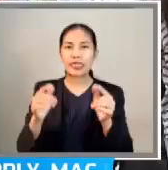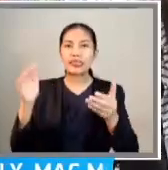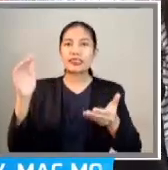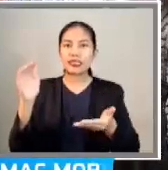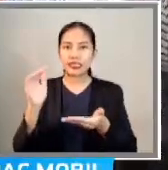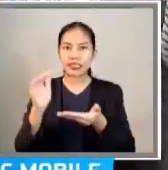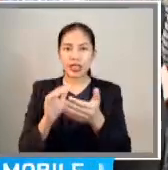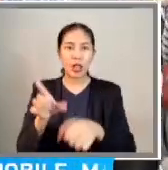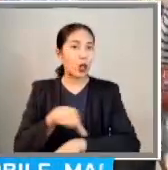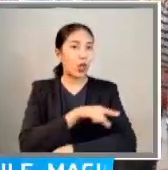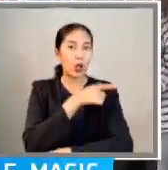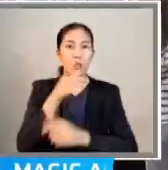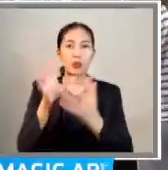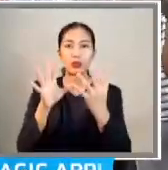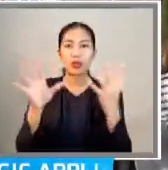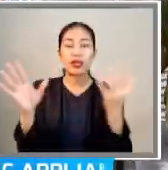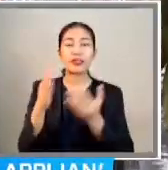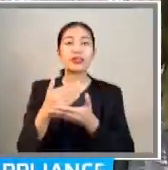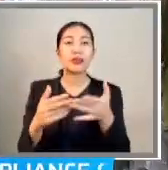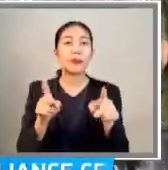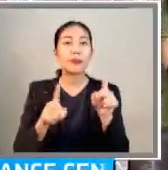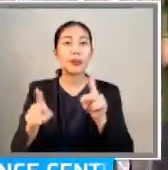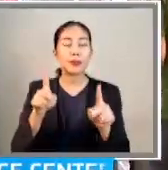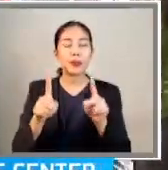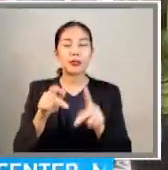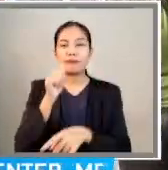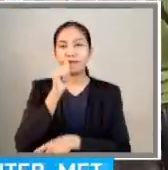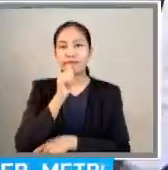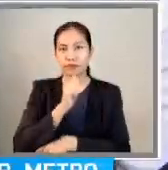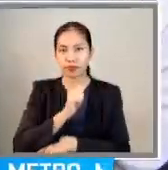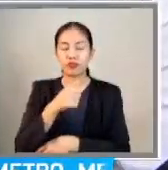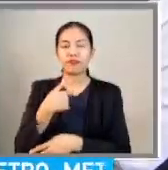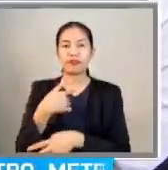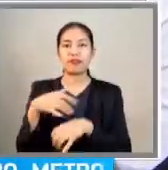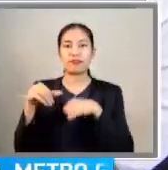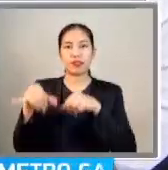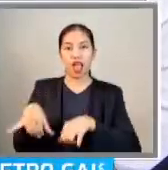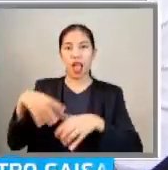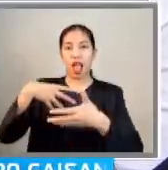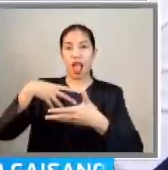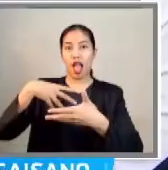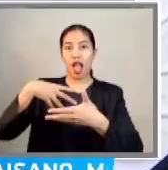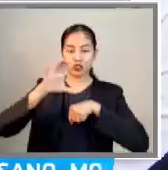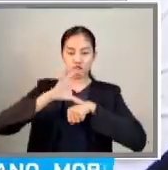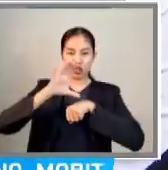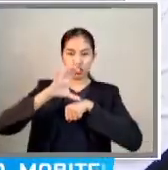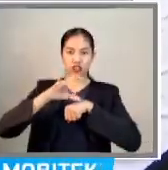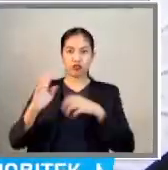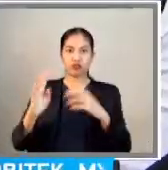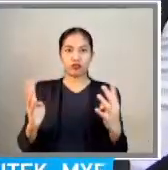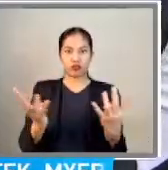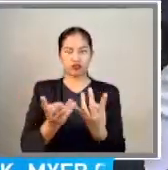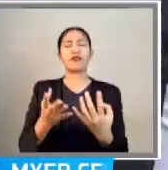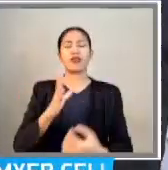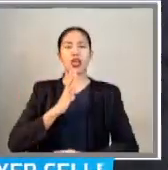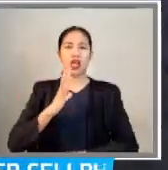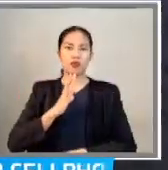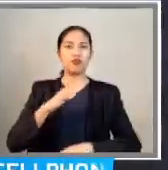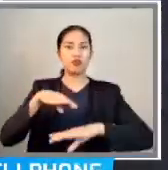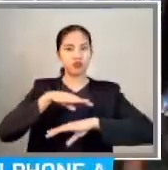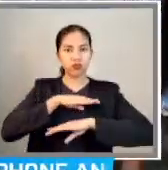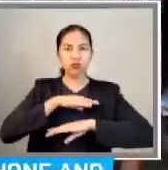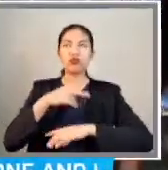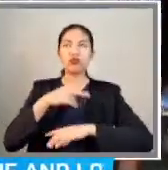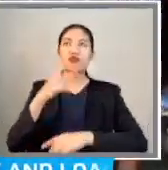debotong piniling magsimba na lang sa labas ng Plaza Miranda kung saan naroon ang harang. Sapat na raw para sa kanila na masilayan ang simbahan ng Quiapo at ang